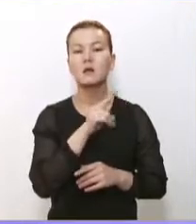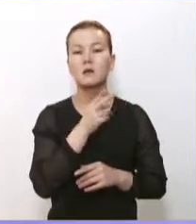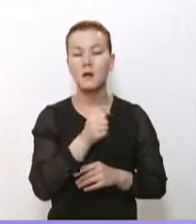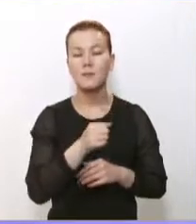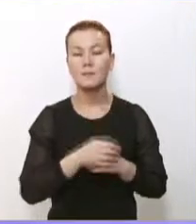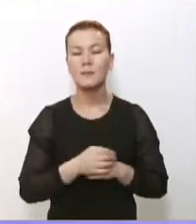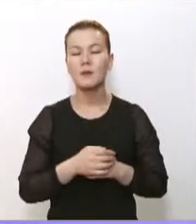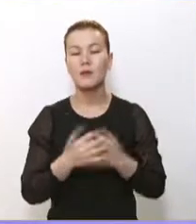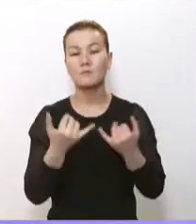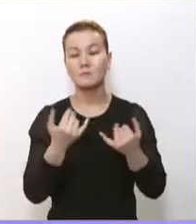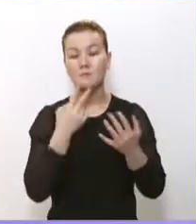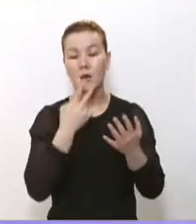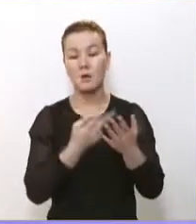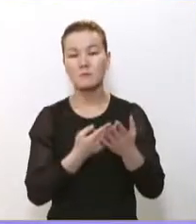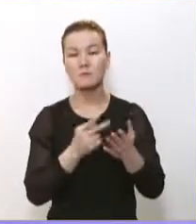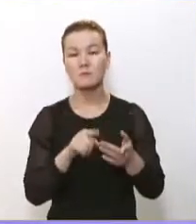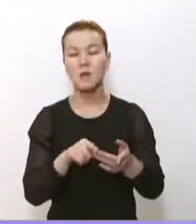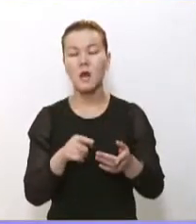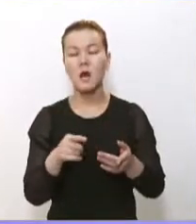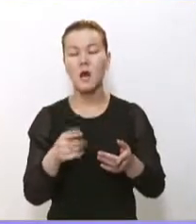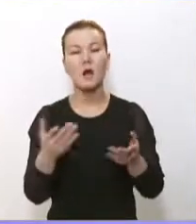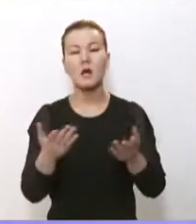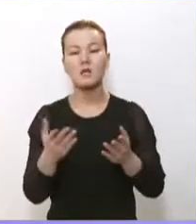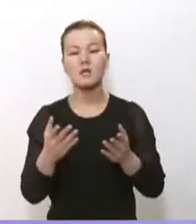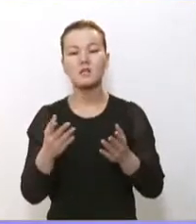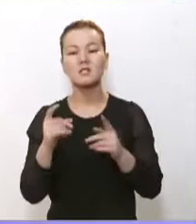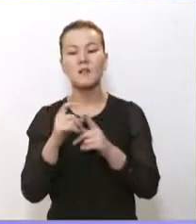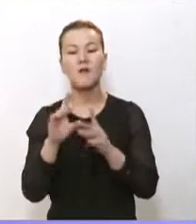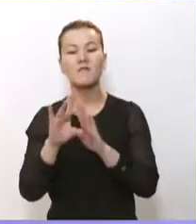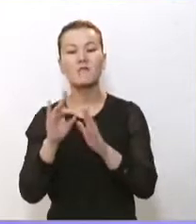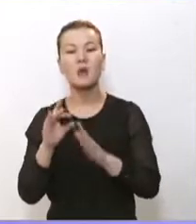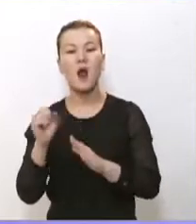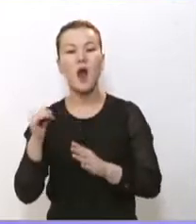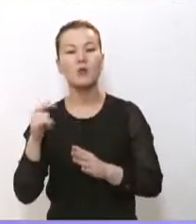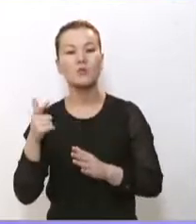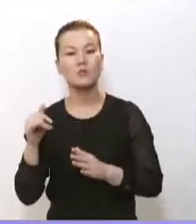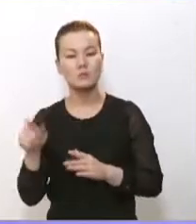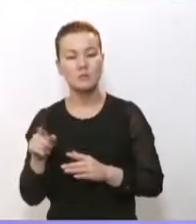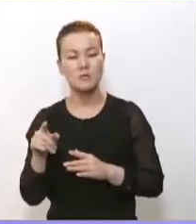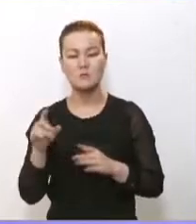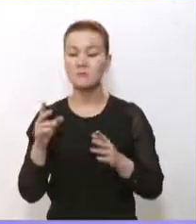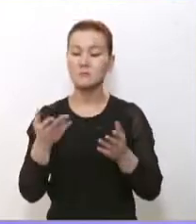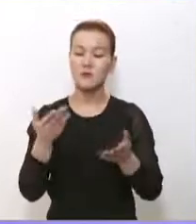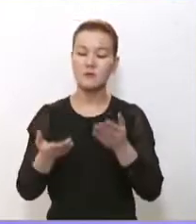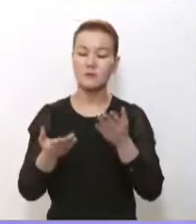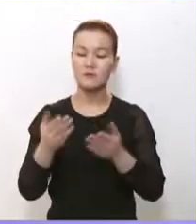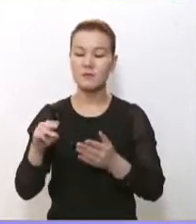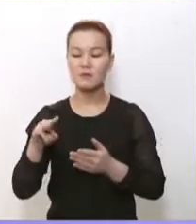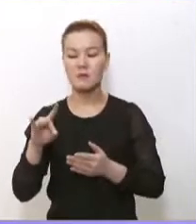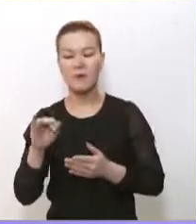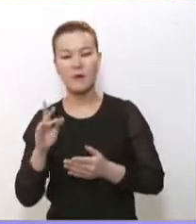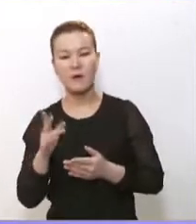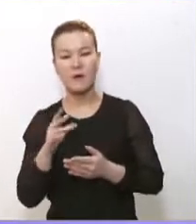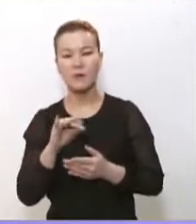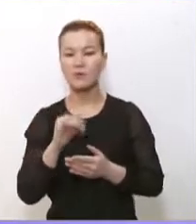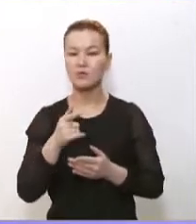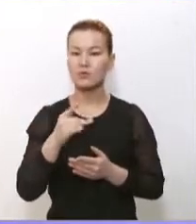А теперь посмотрите, какие слова выбрала Айгуль. Сравните. Травка, игрушка,